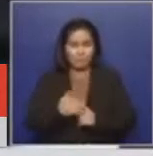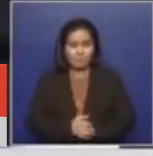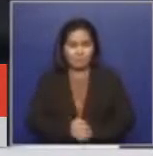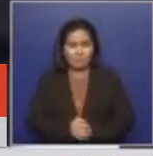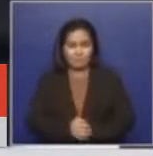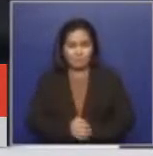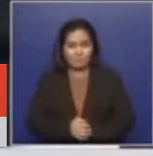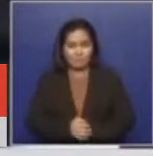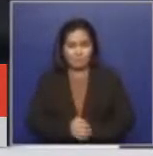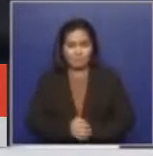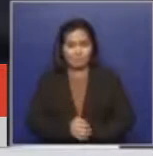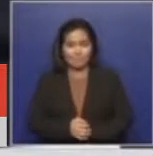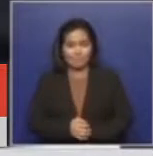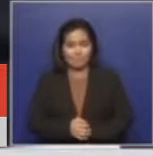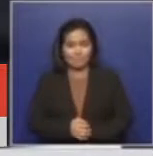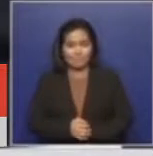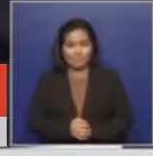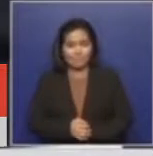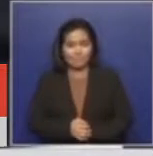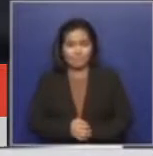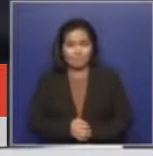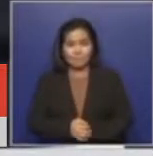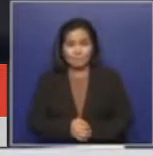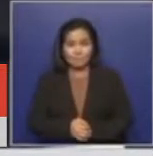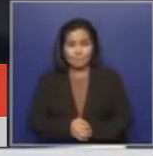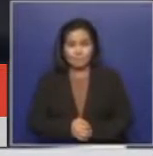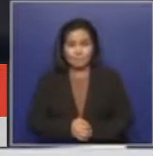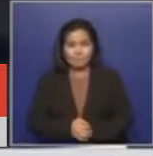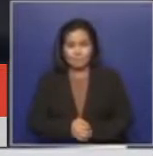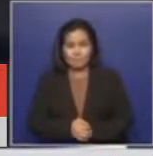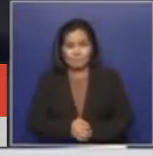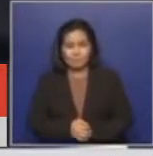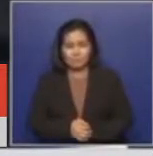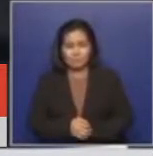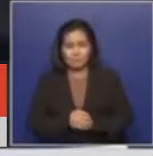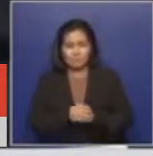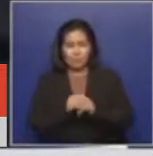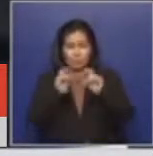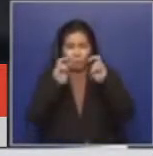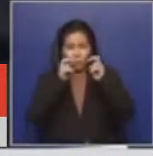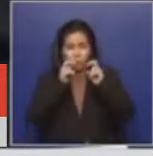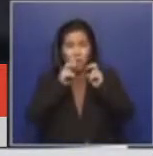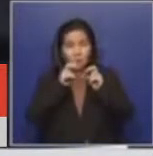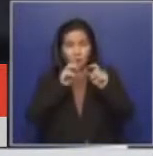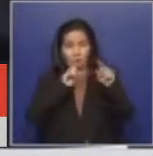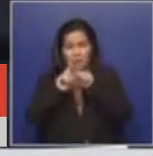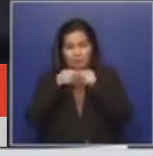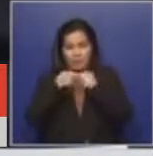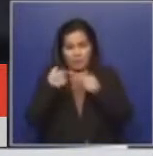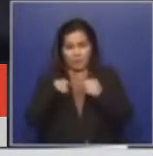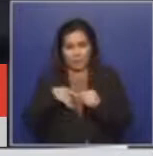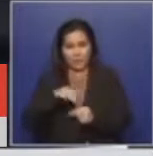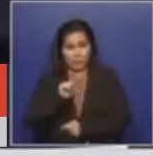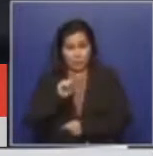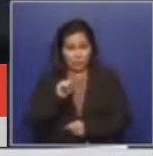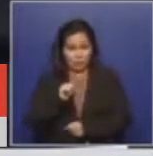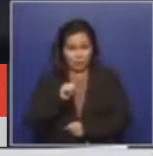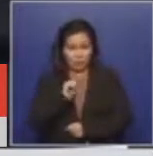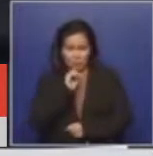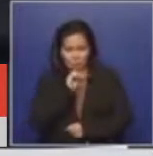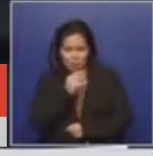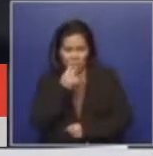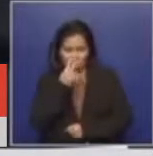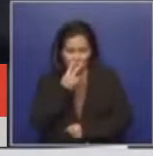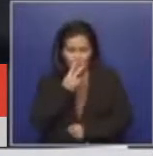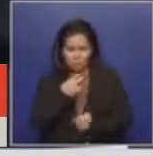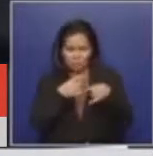โดยประเด็นภาพรวมเพื่อนสมาชิกหลายๆท่านก็ได้กล่าวถึงความไม่เหมาะสม